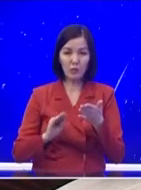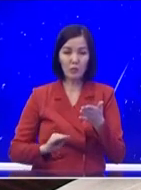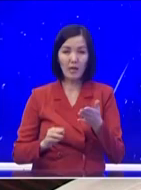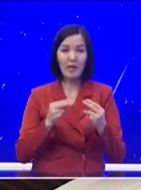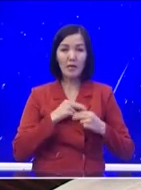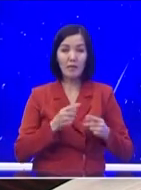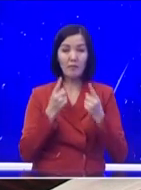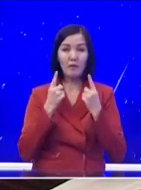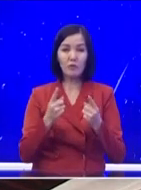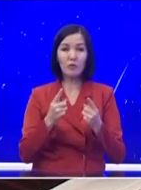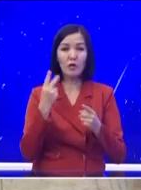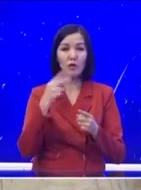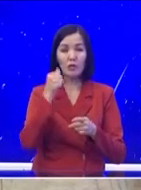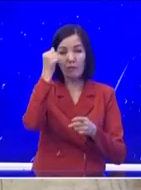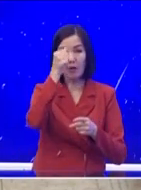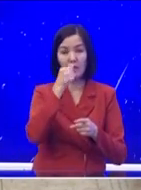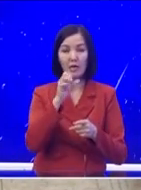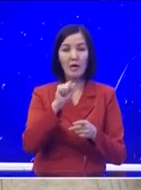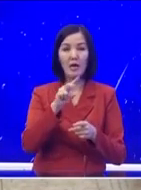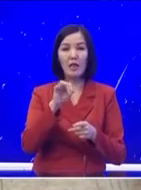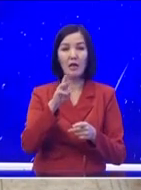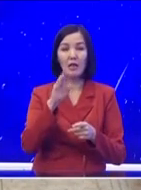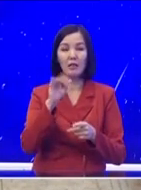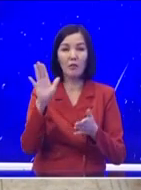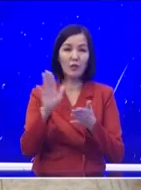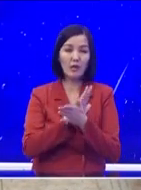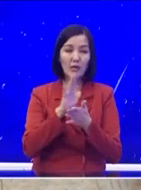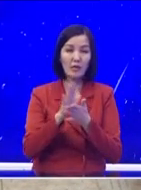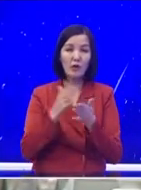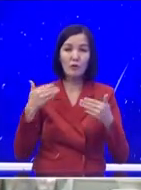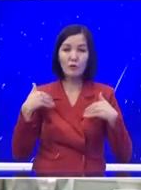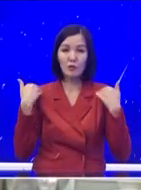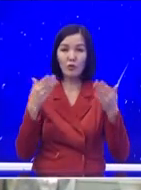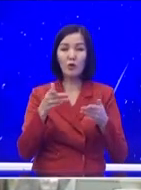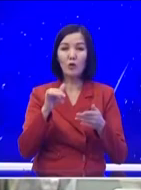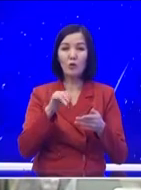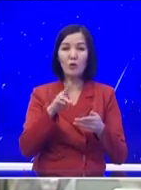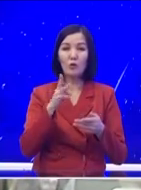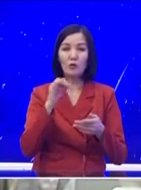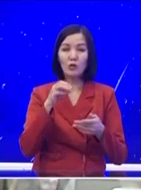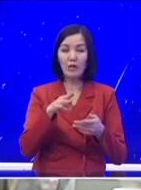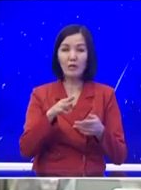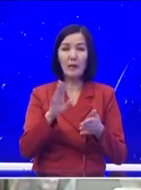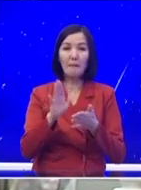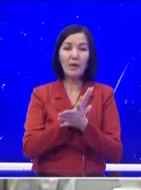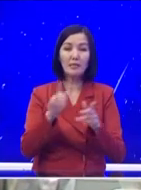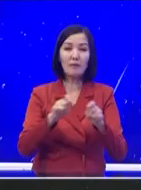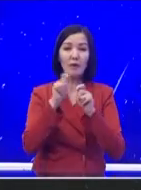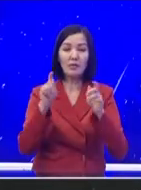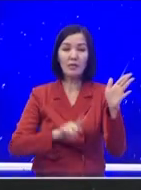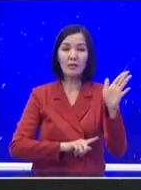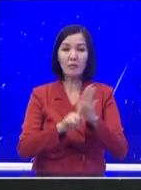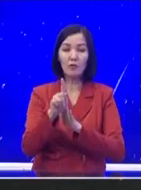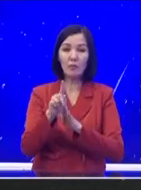еңбегі орасан. 20 жылға жуық Алатауды беттеп, оқырманға жолдап жүрген Гүлшат Білісбайқызы. Басылым ашылған күннен